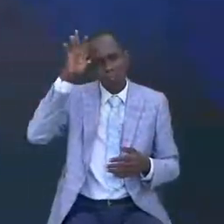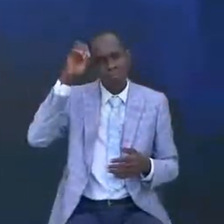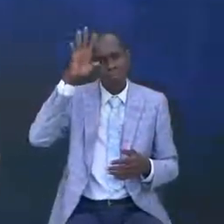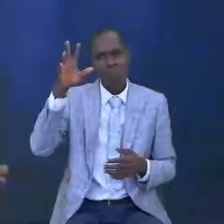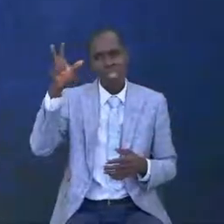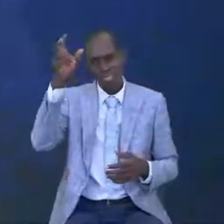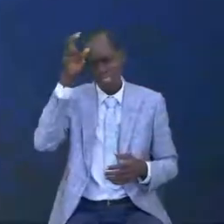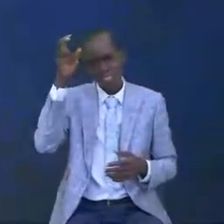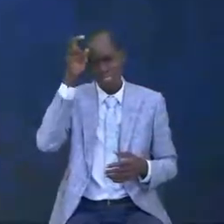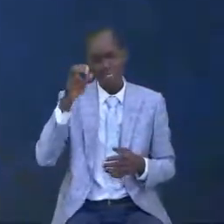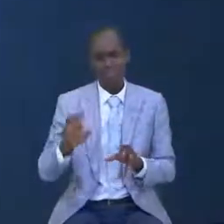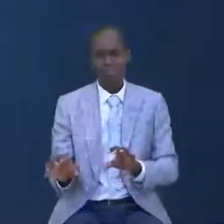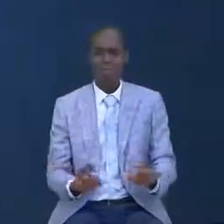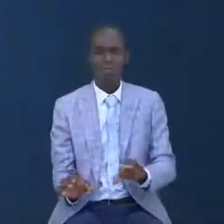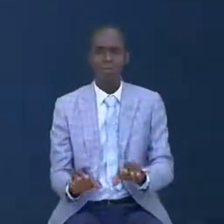nettoyé.